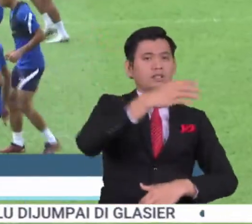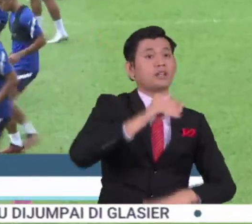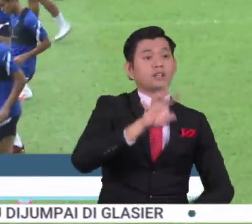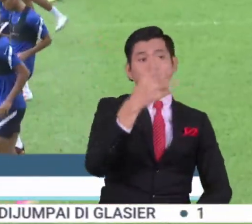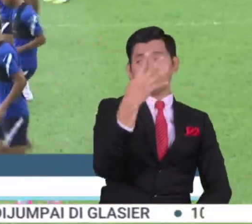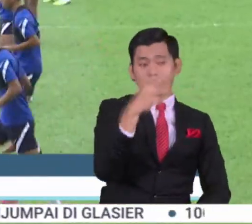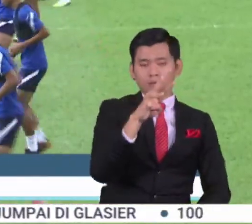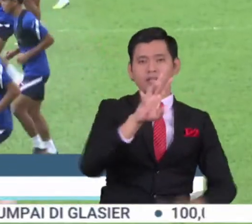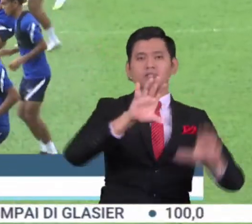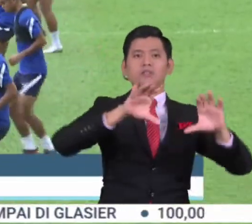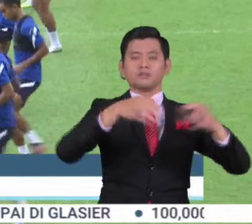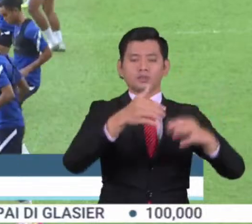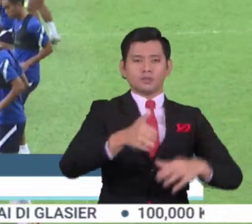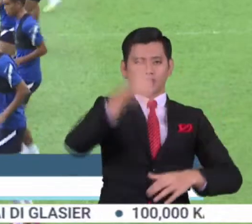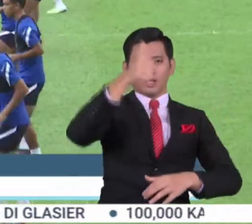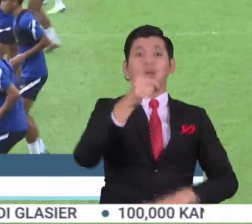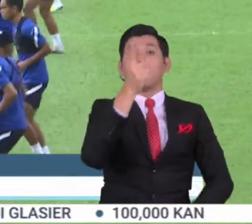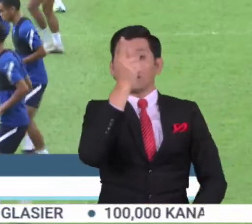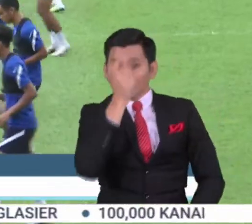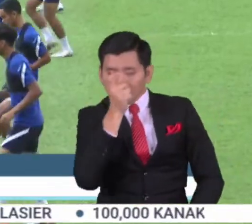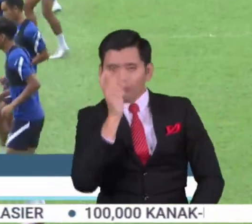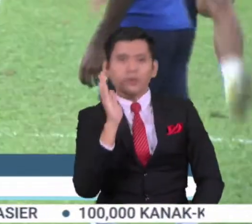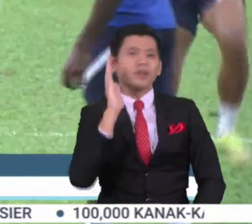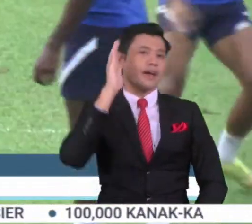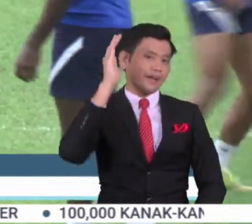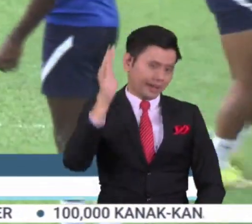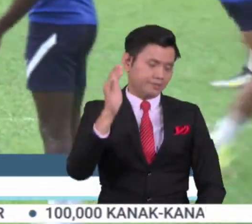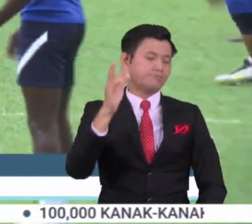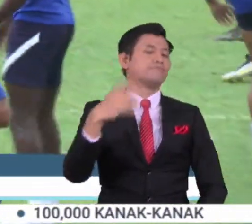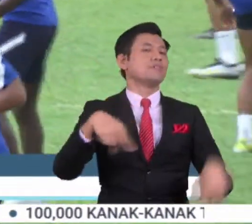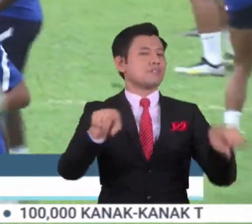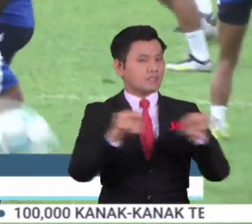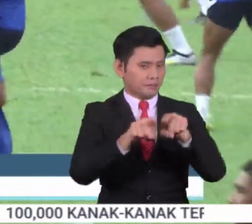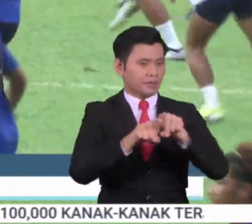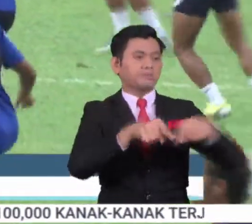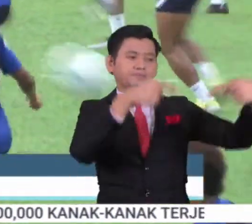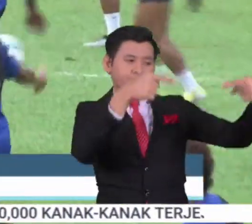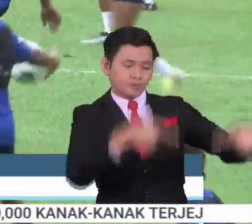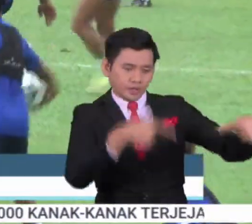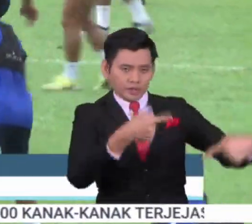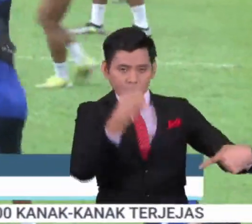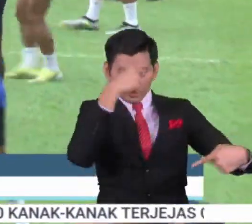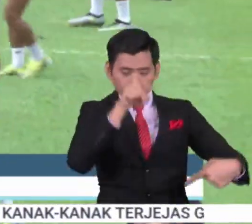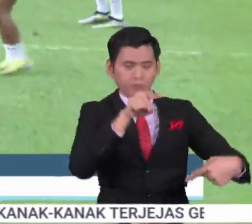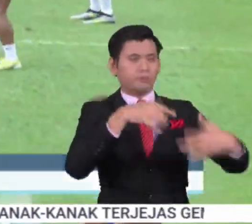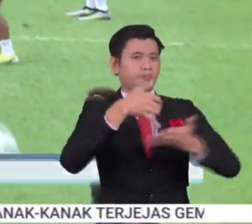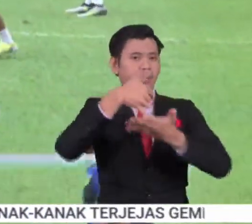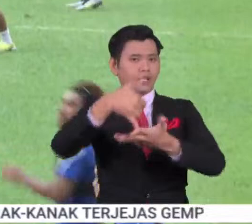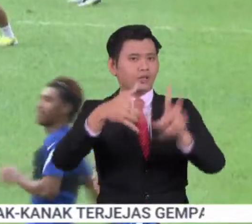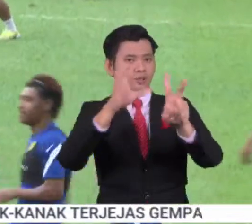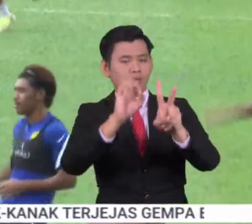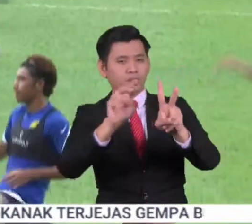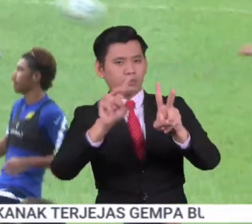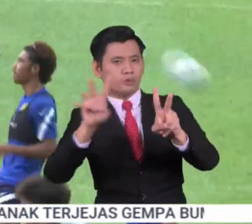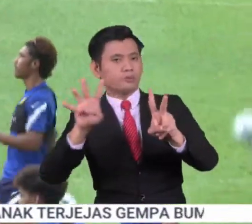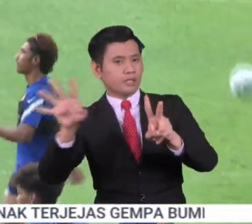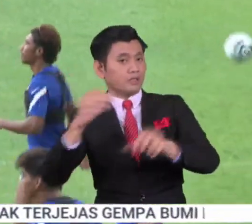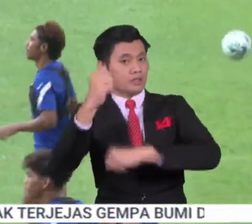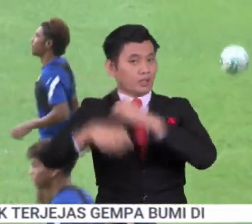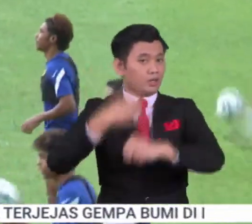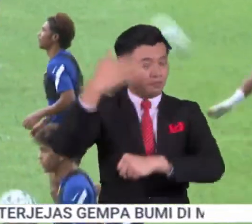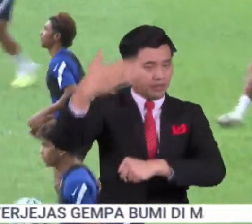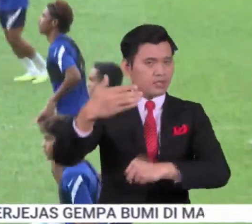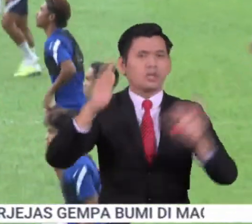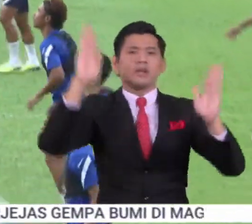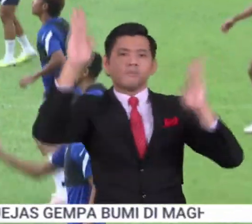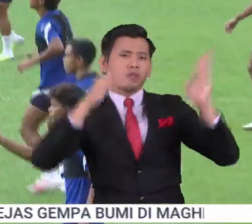selain tuan rumah Qatar akan layak beraksi di Piala Asia bawah 23 tahun depan. Dalam 5 pertemuan terakhir, Malaysia